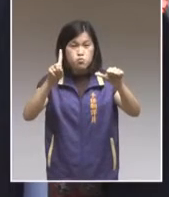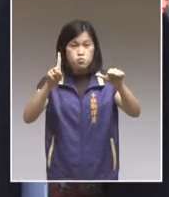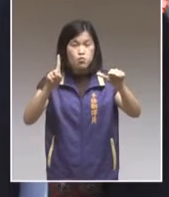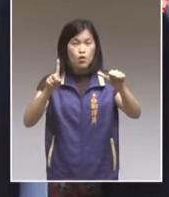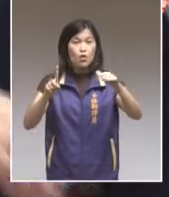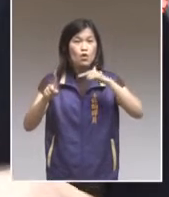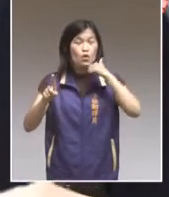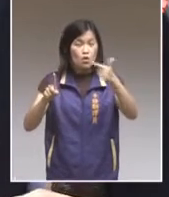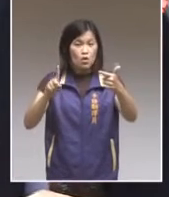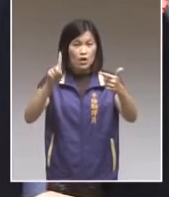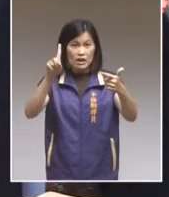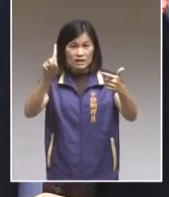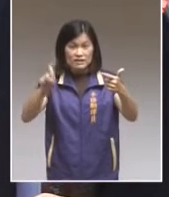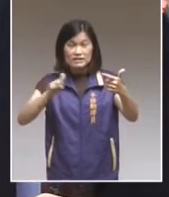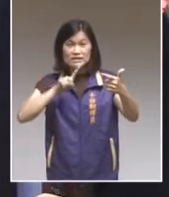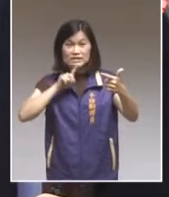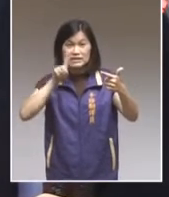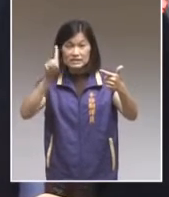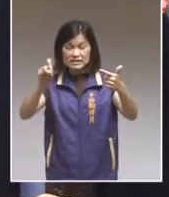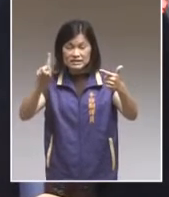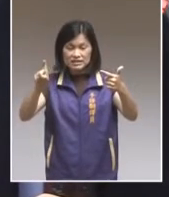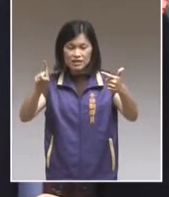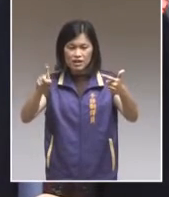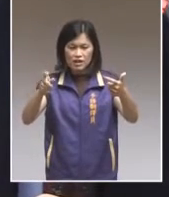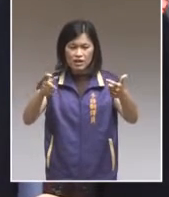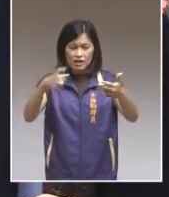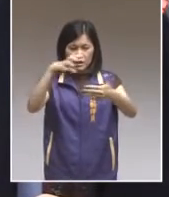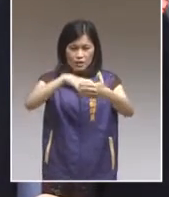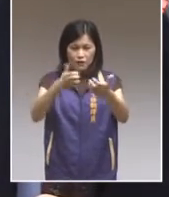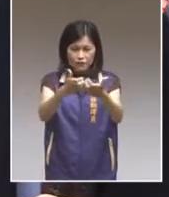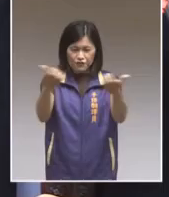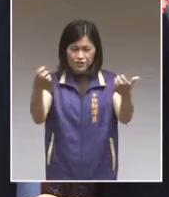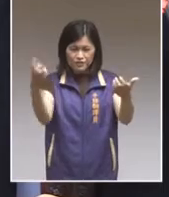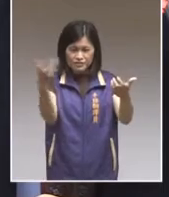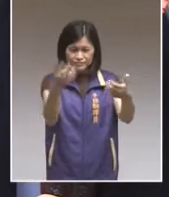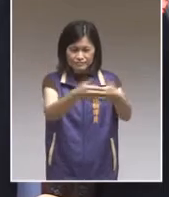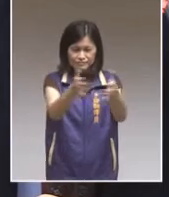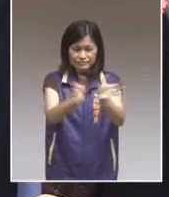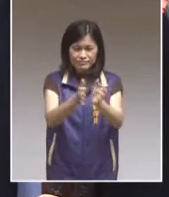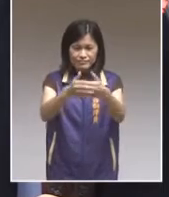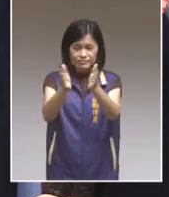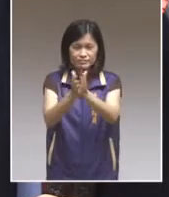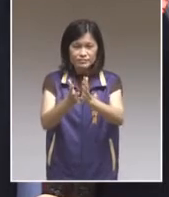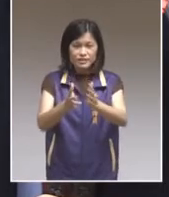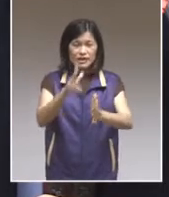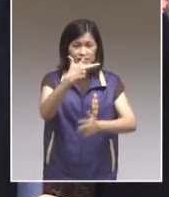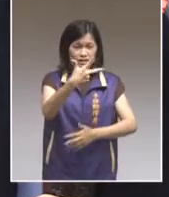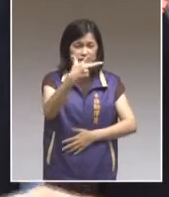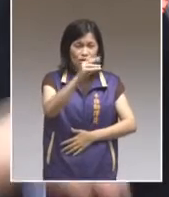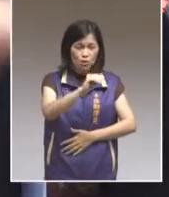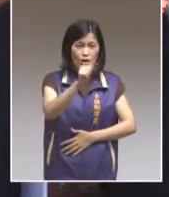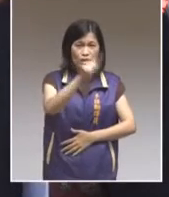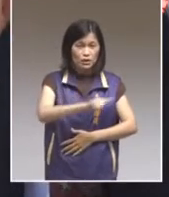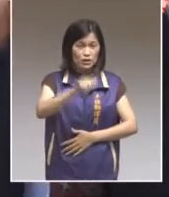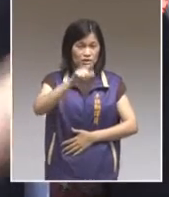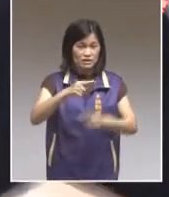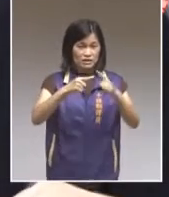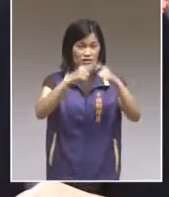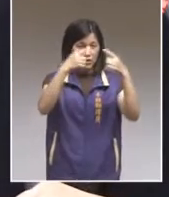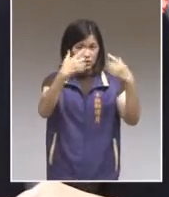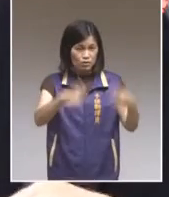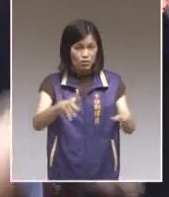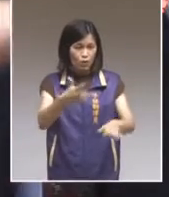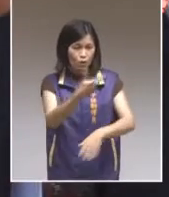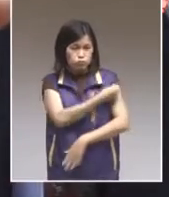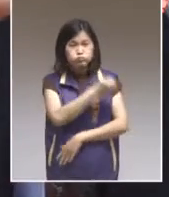6到11岁的部分，里面分作3个族群。第一个有76000多位没有打